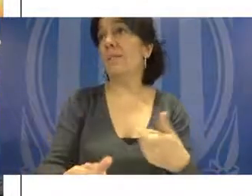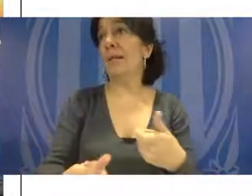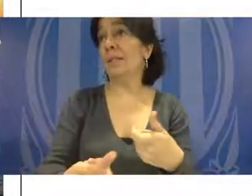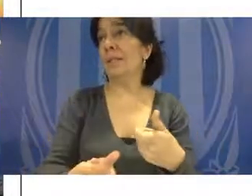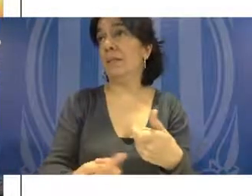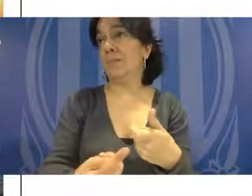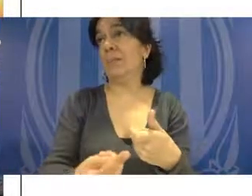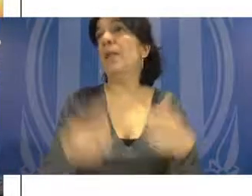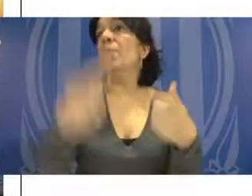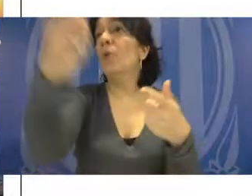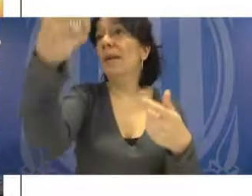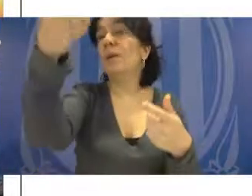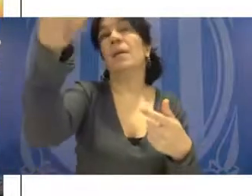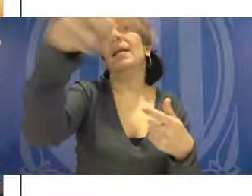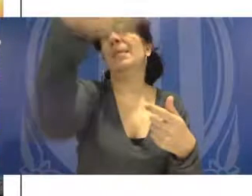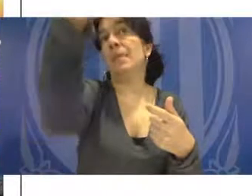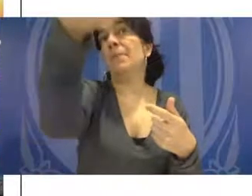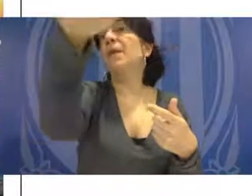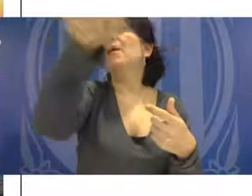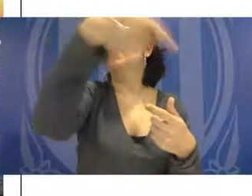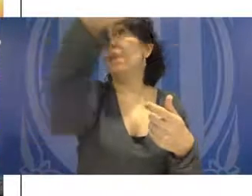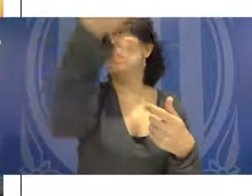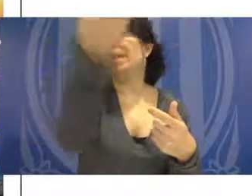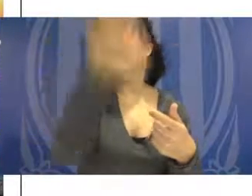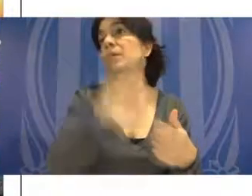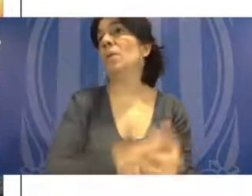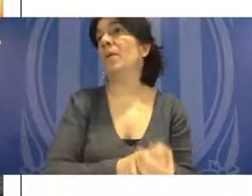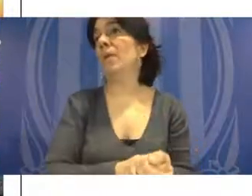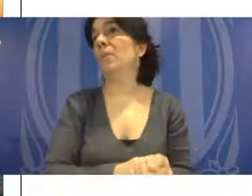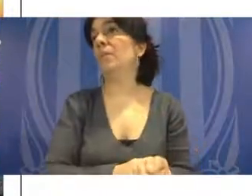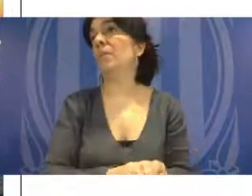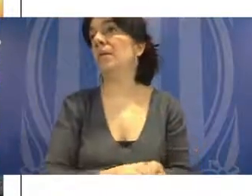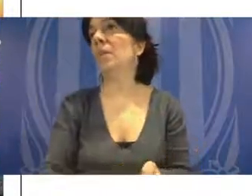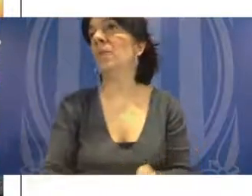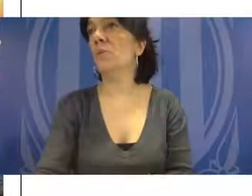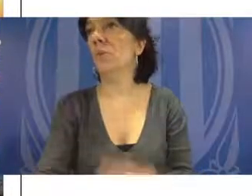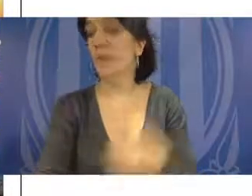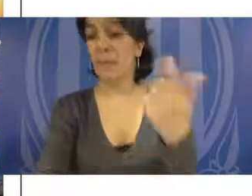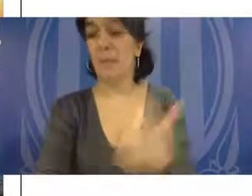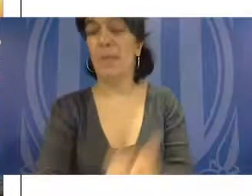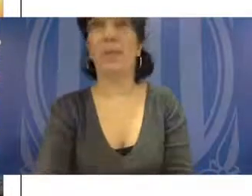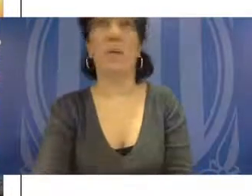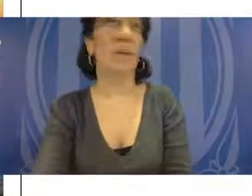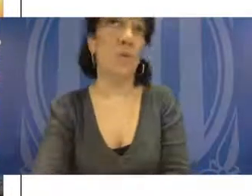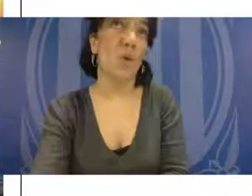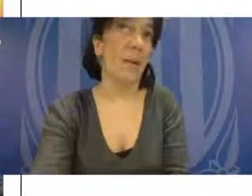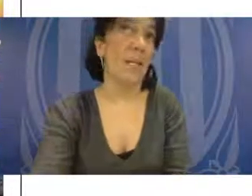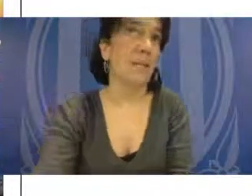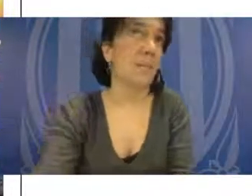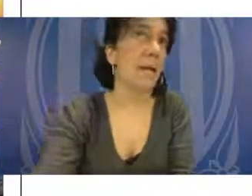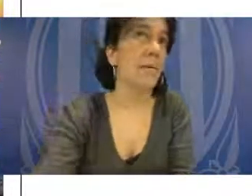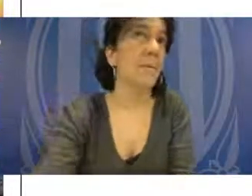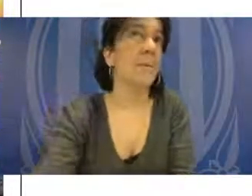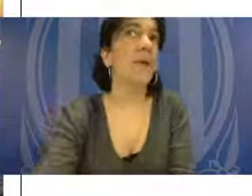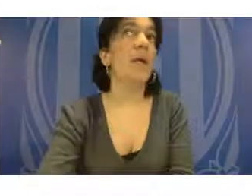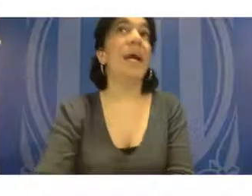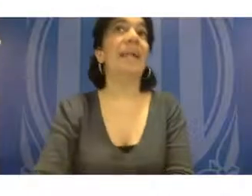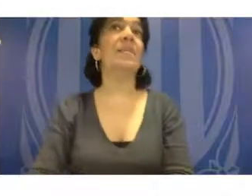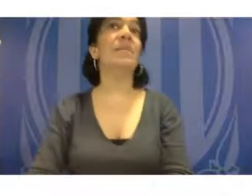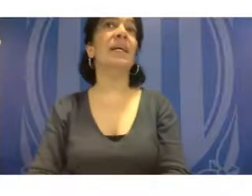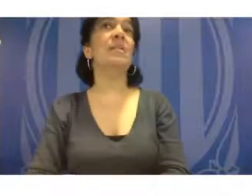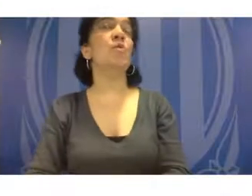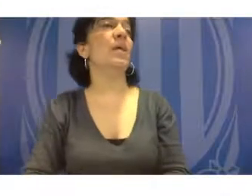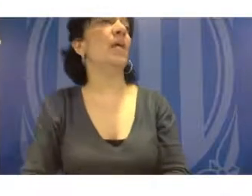noves imatges, perquè volen que la seva figuri en el següent àlbum de seguidors de la setmana següent, és un cop a la setmana.